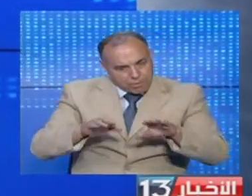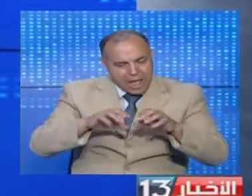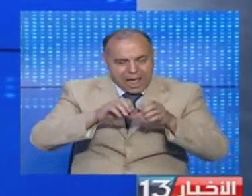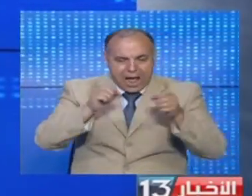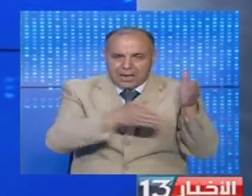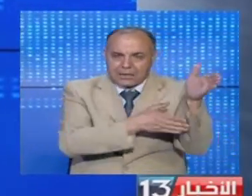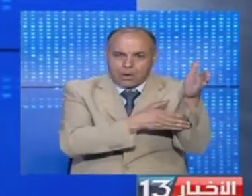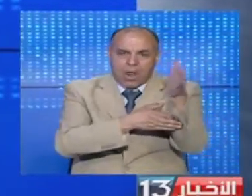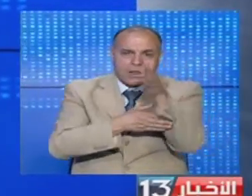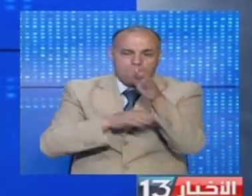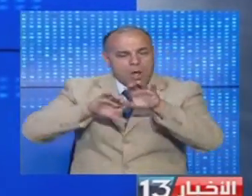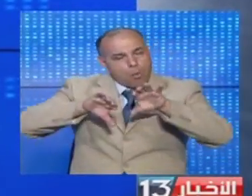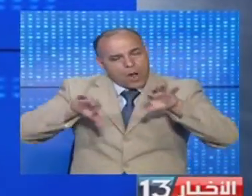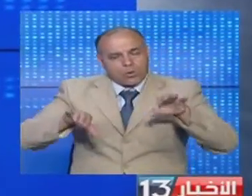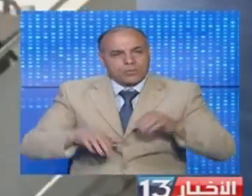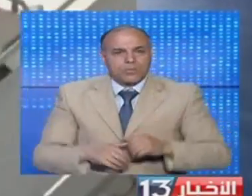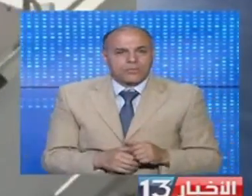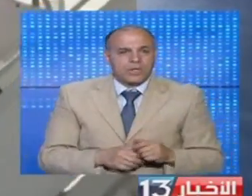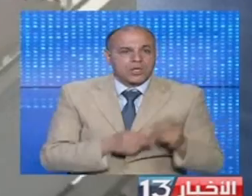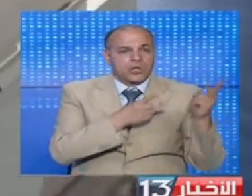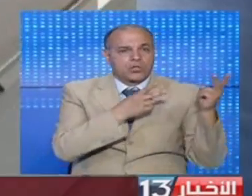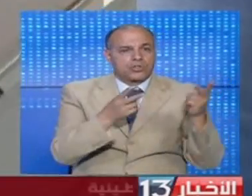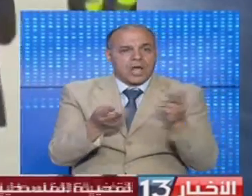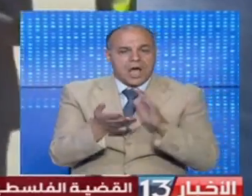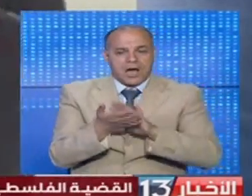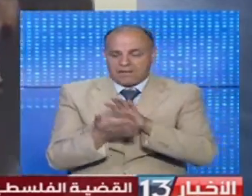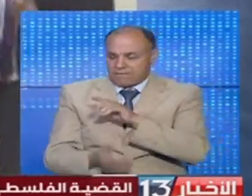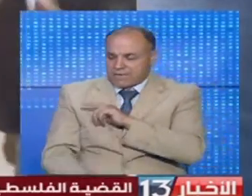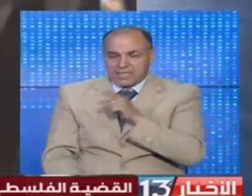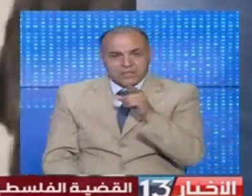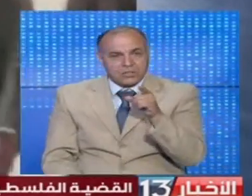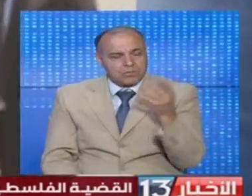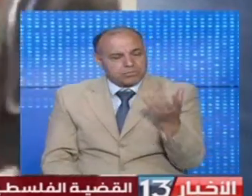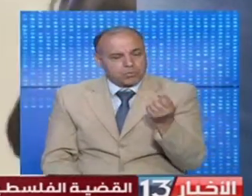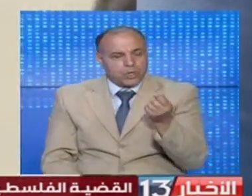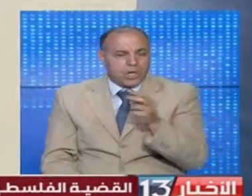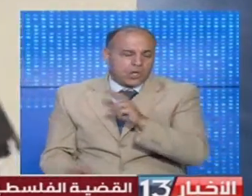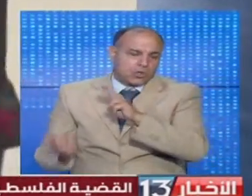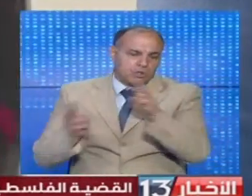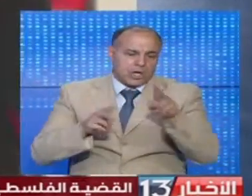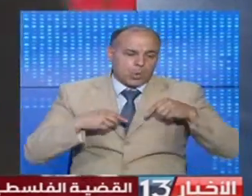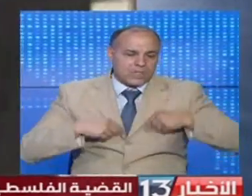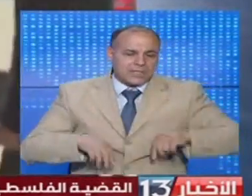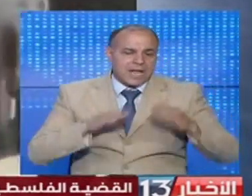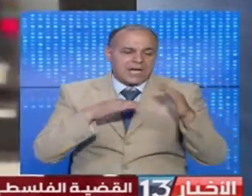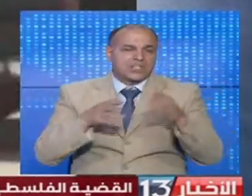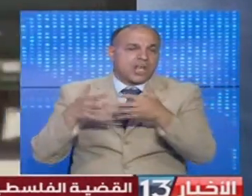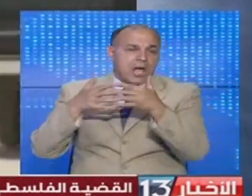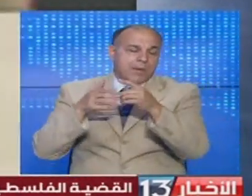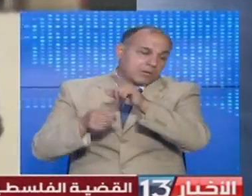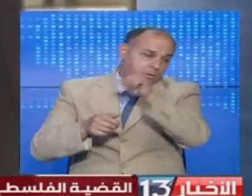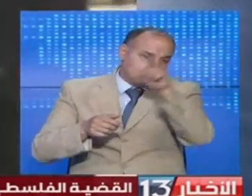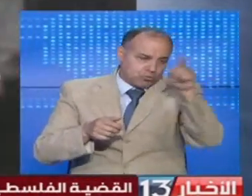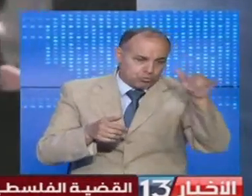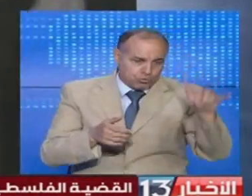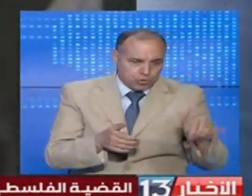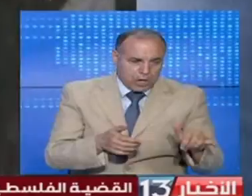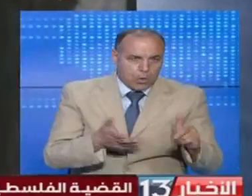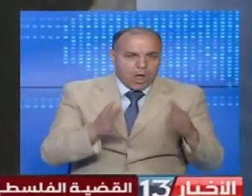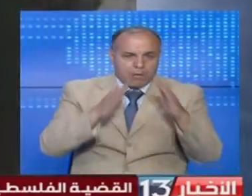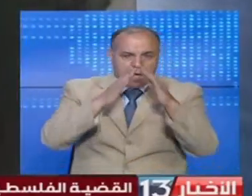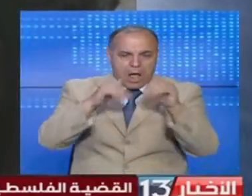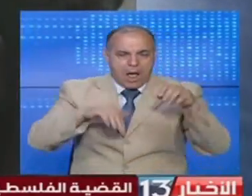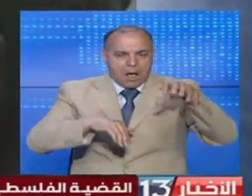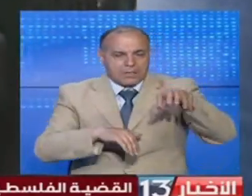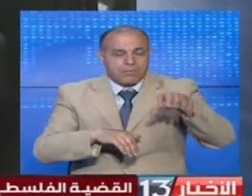الدولتين قادما من الاراضي الفلسطينيه المحتله وصل وزير الخارجيه الامريكي ان توني بلير كينيا القاهره